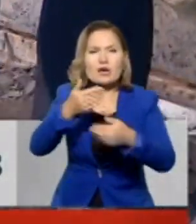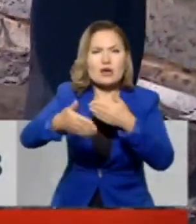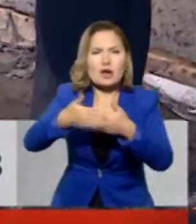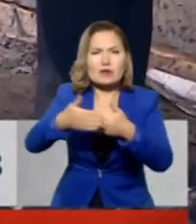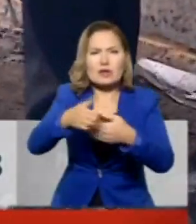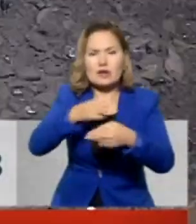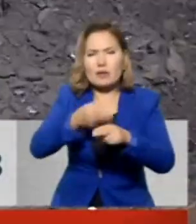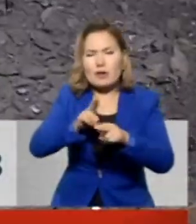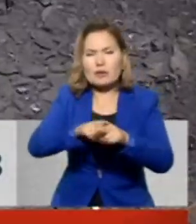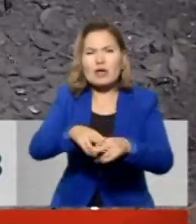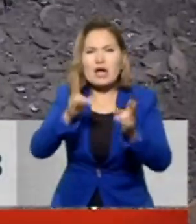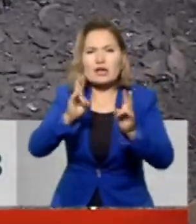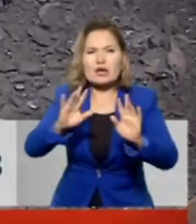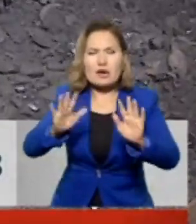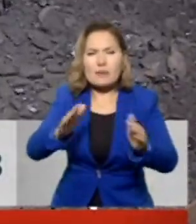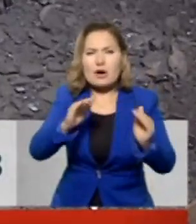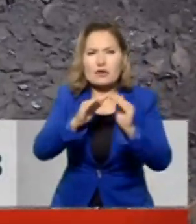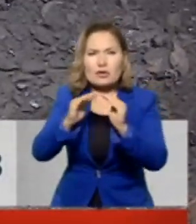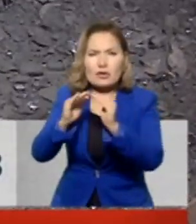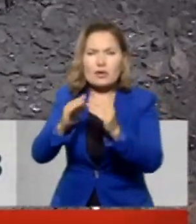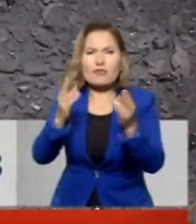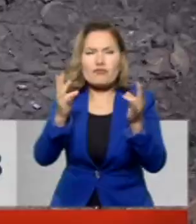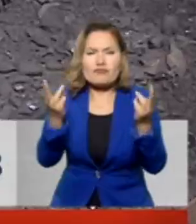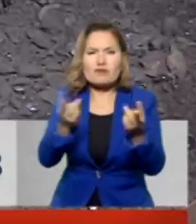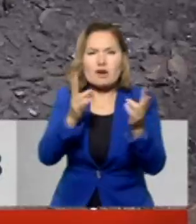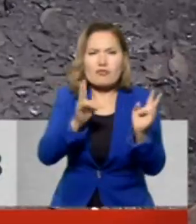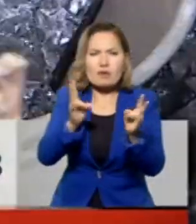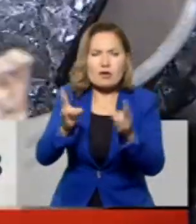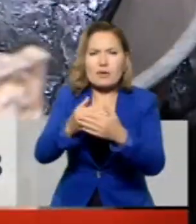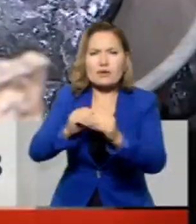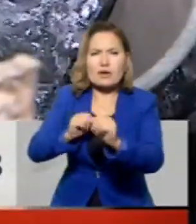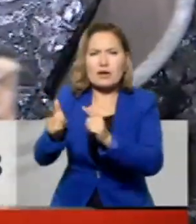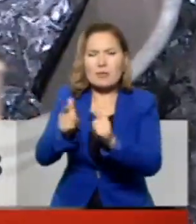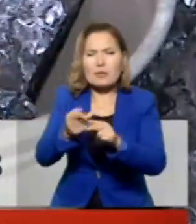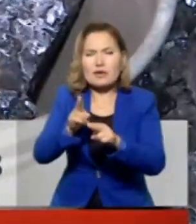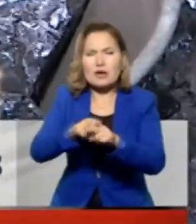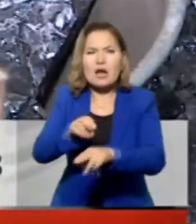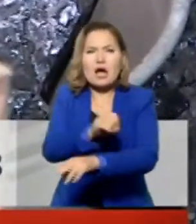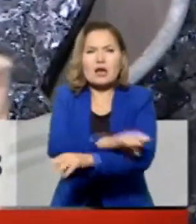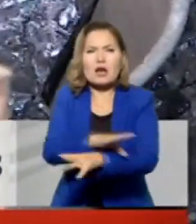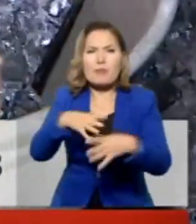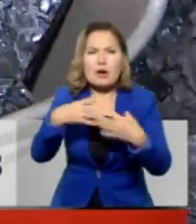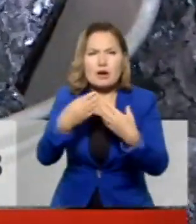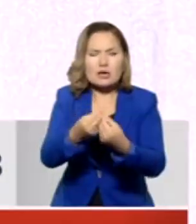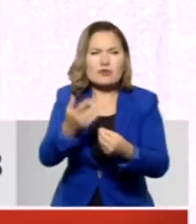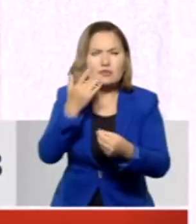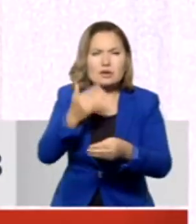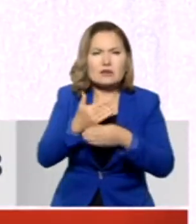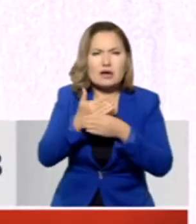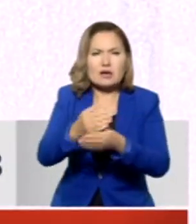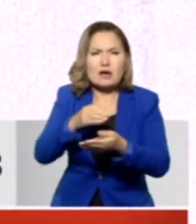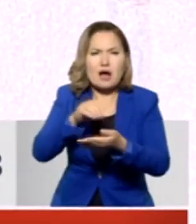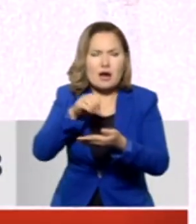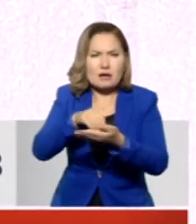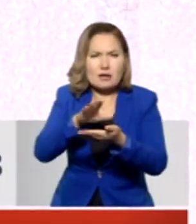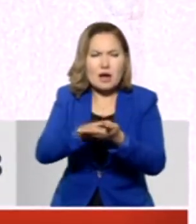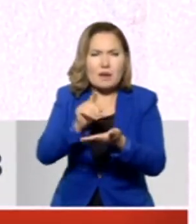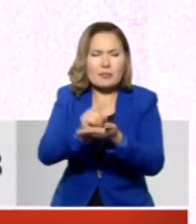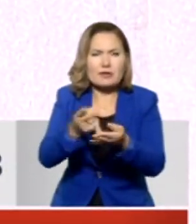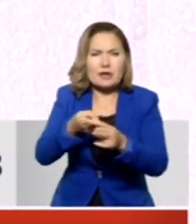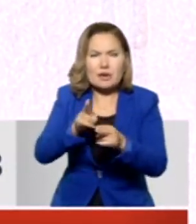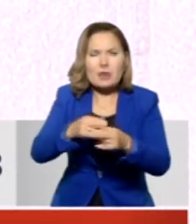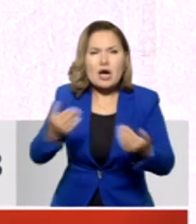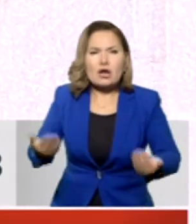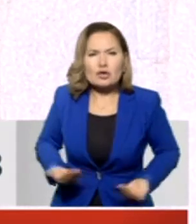Оның сөзінше мұндай оқыс жағдайлардың алдын алу үшін алдымен әлеуметтік осал топ өкілдеріне есепке алу қажет. Әрі олар